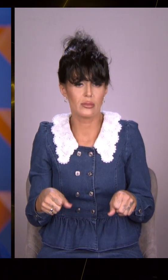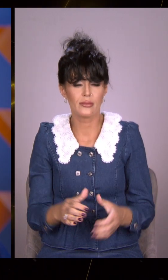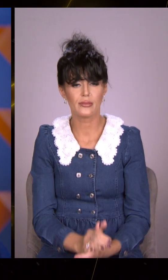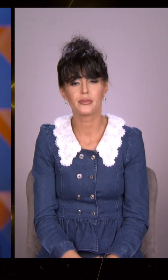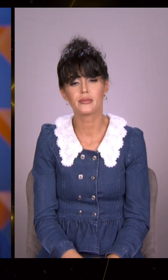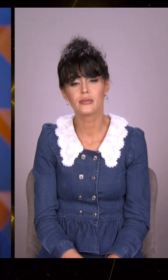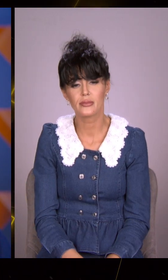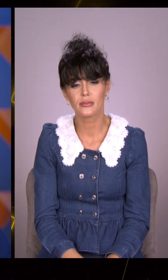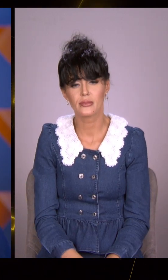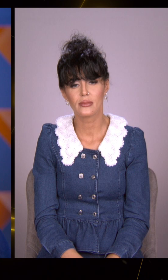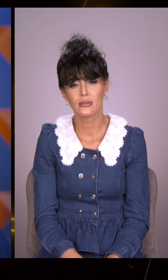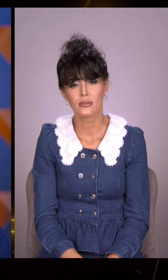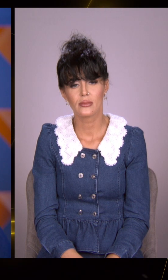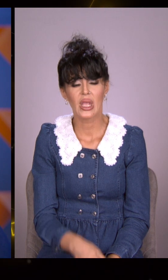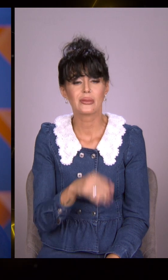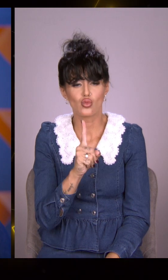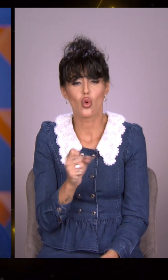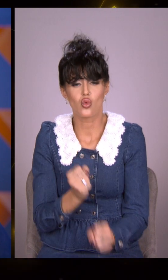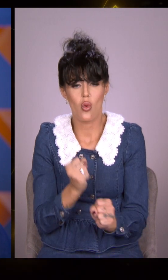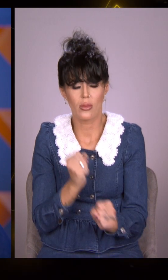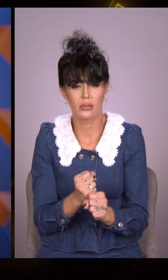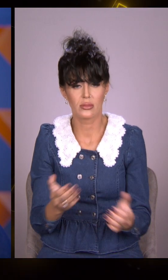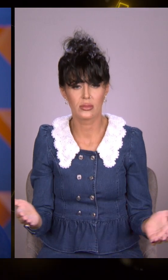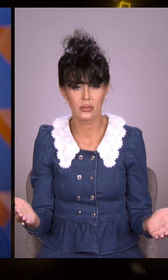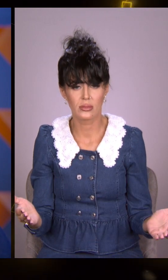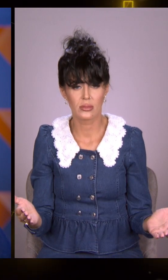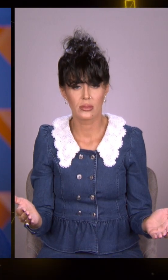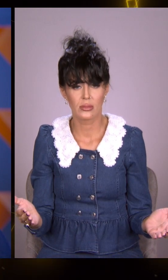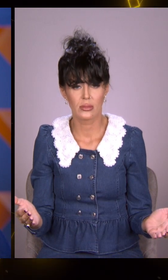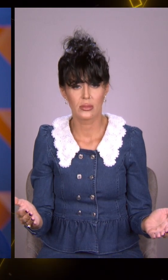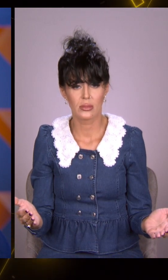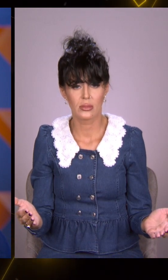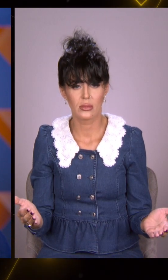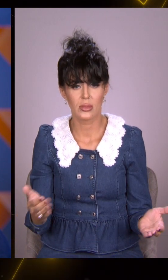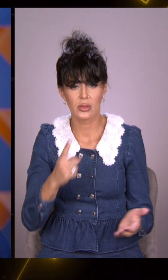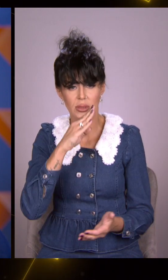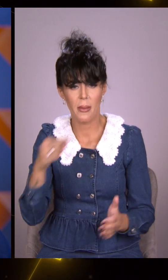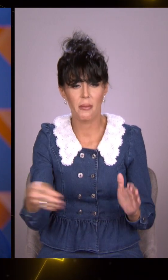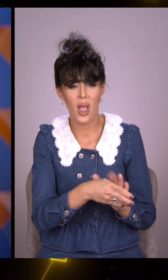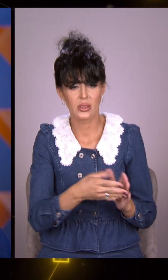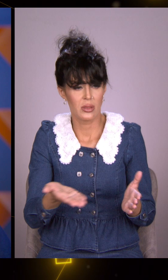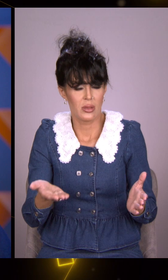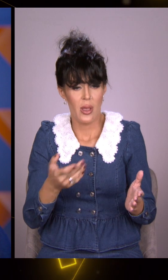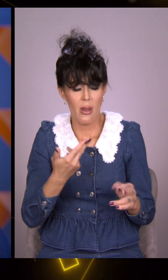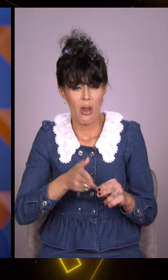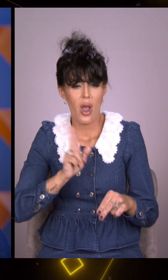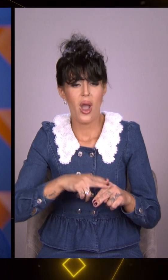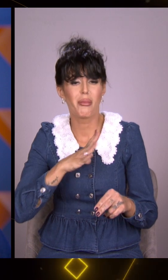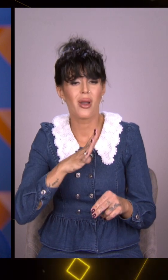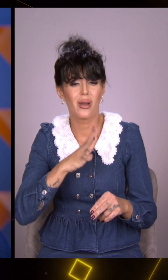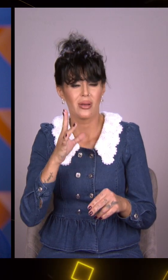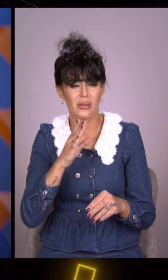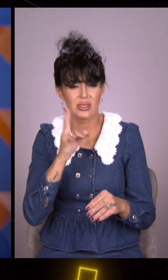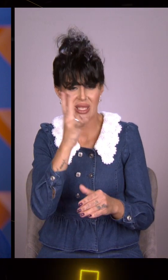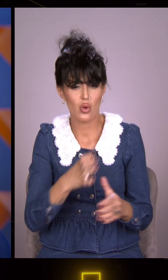Це. Але, ну, а що робити? Ховати, як в церкві жінка то спілкувалась там, ну,